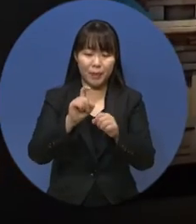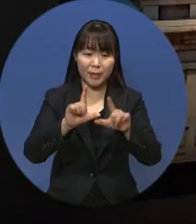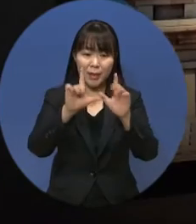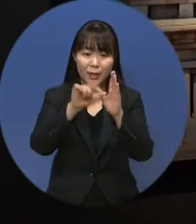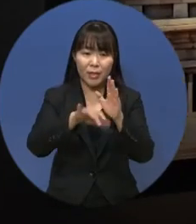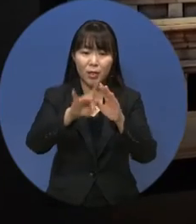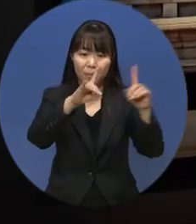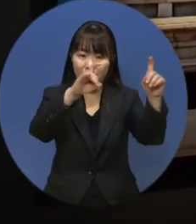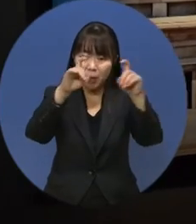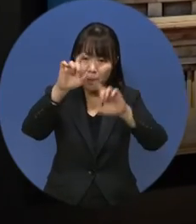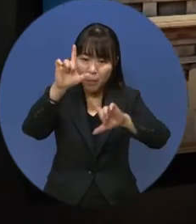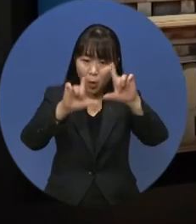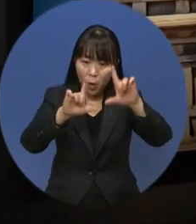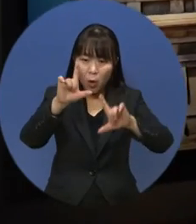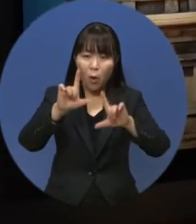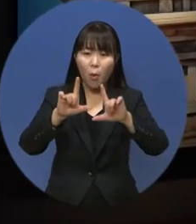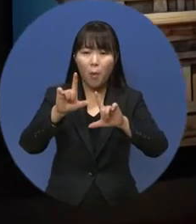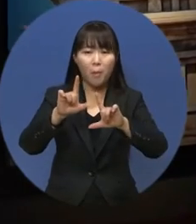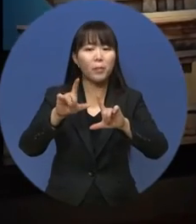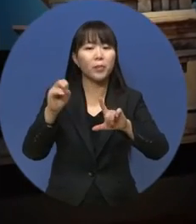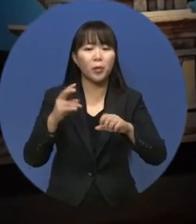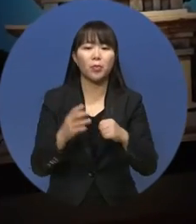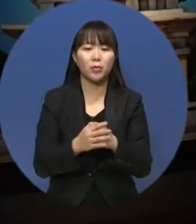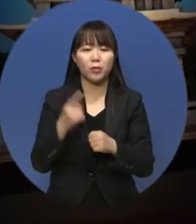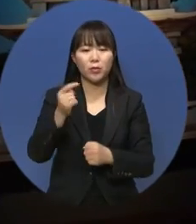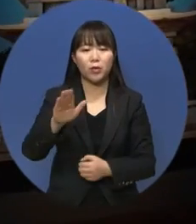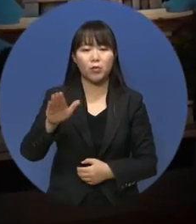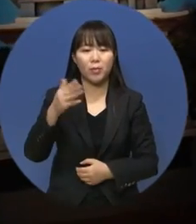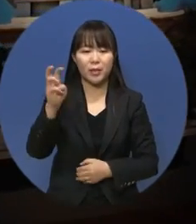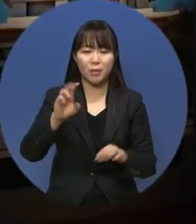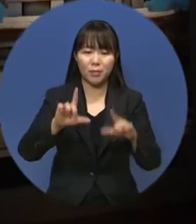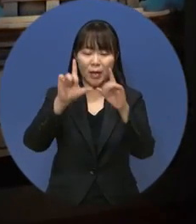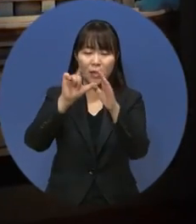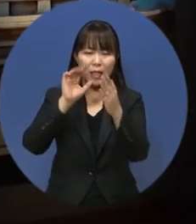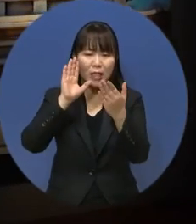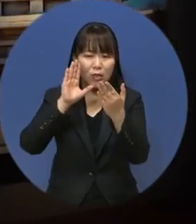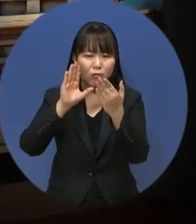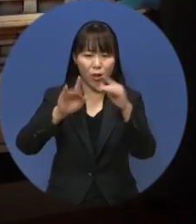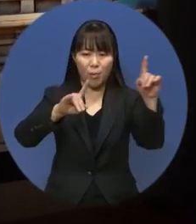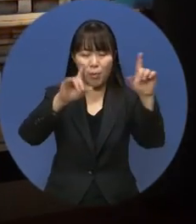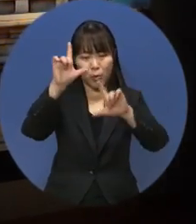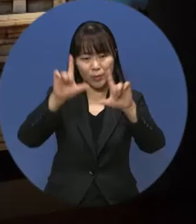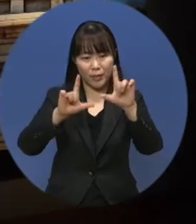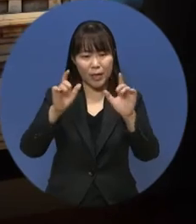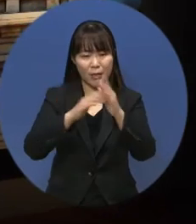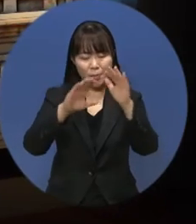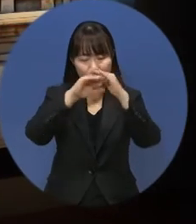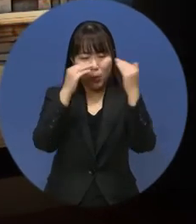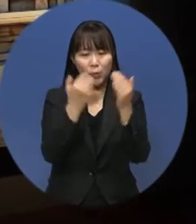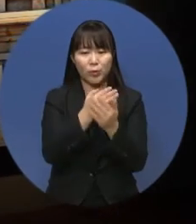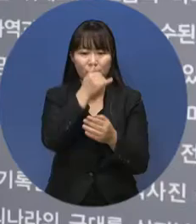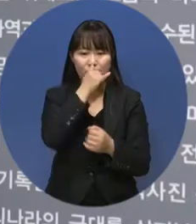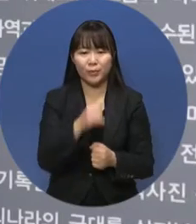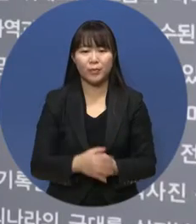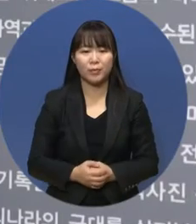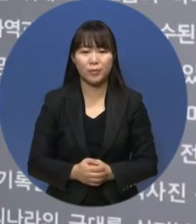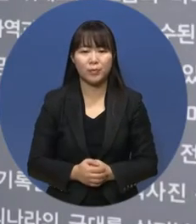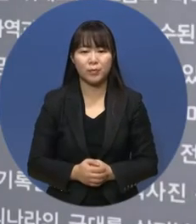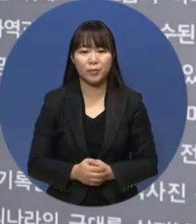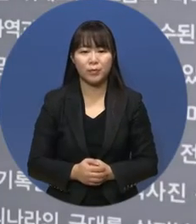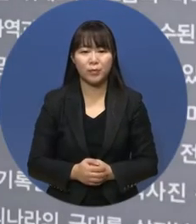미륵사지 와 석탑의 모습부터 1930년대 이후의 모습까지 소개하고 있습니다